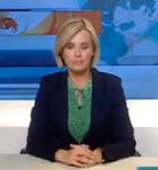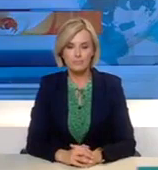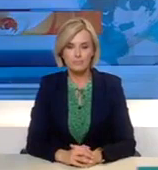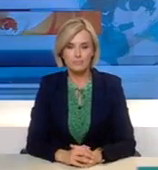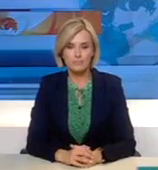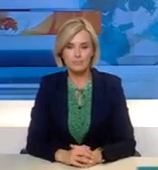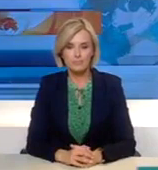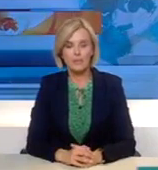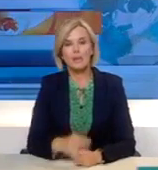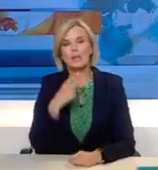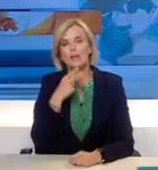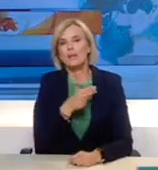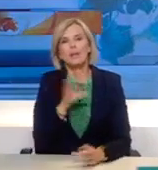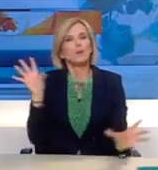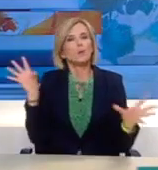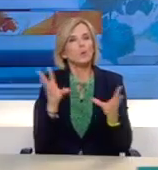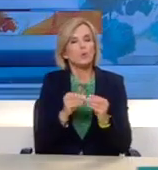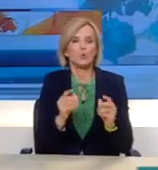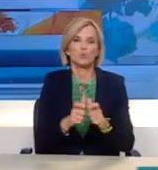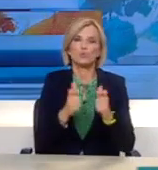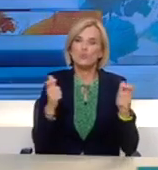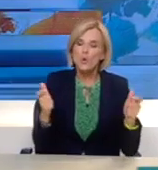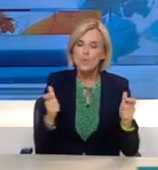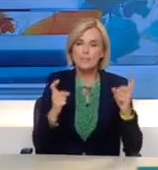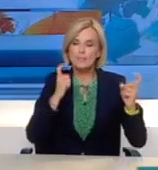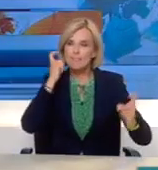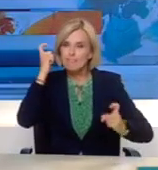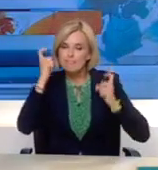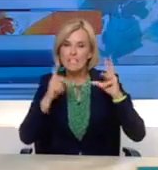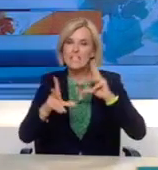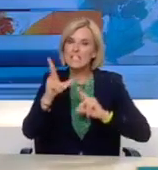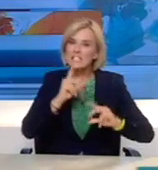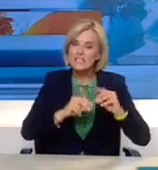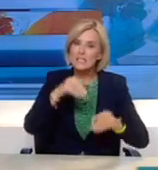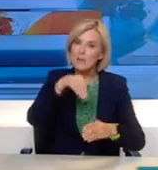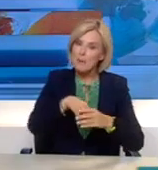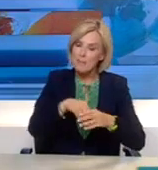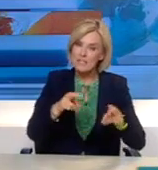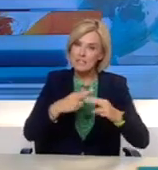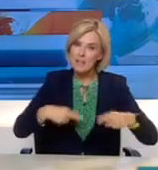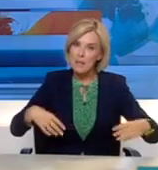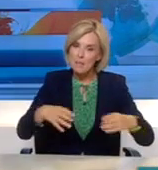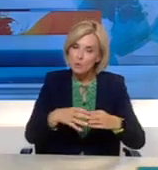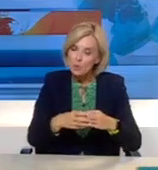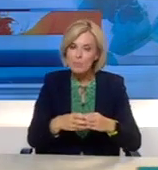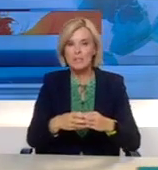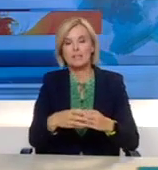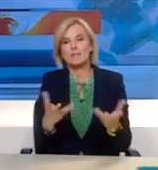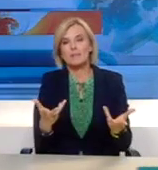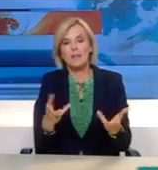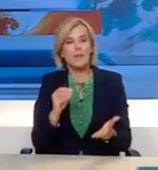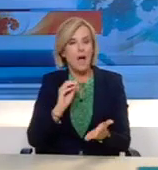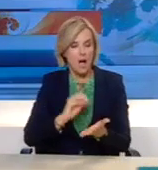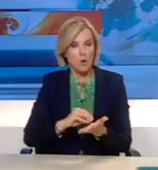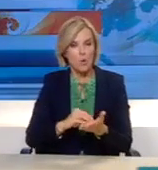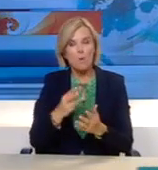Κοιτάξτε, το θέμα των σχολείων έχει απασχολήσει και την Επιτροπή τη δική μας, αλλά έχει απασχολήσει